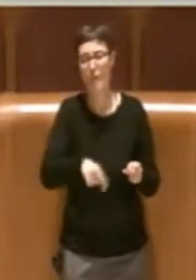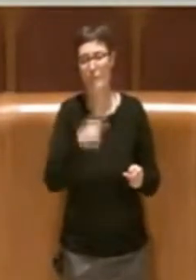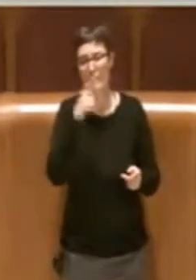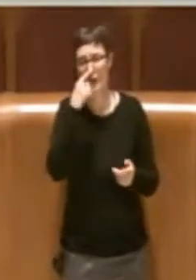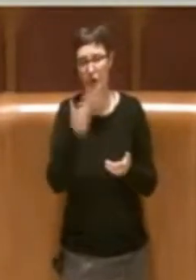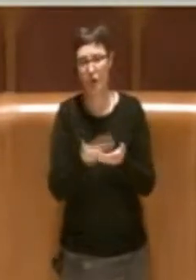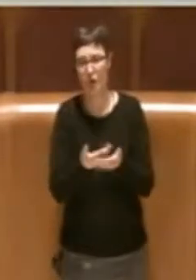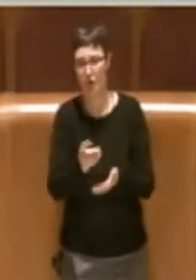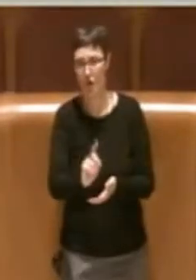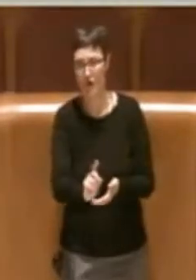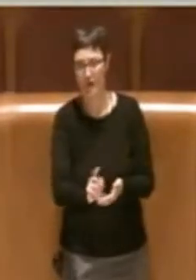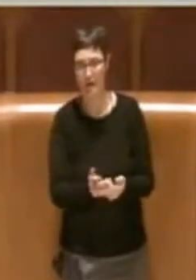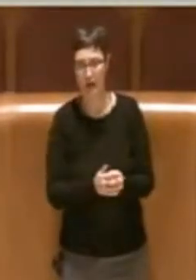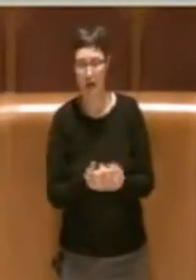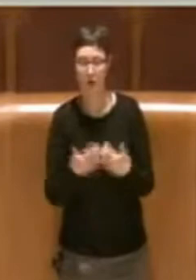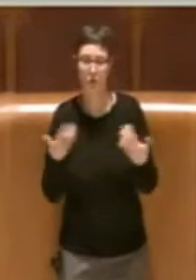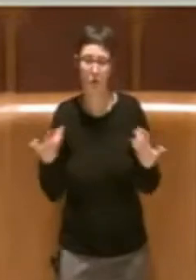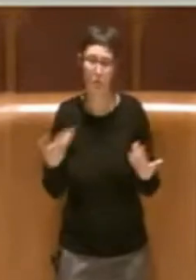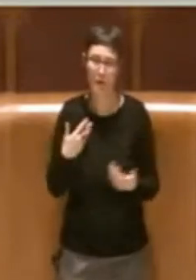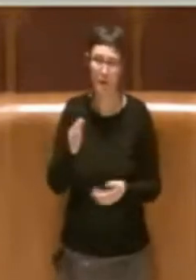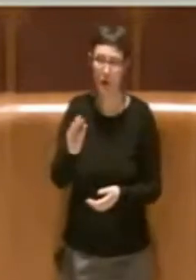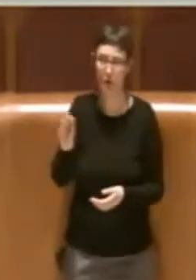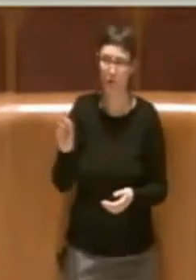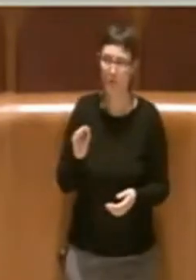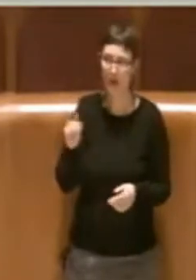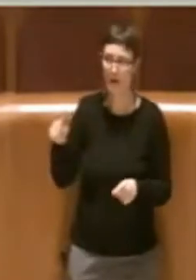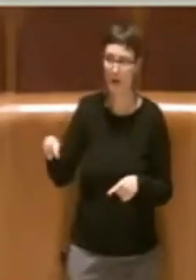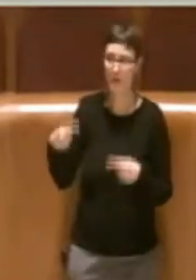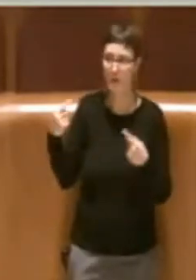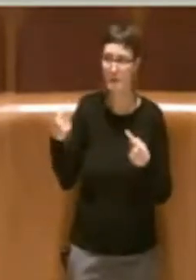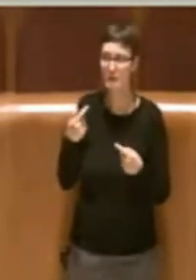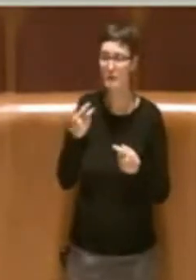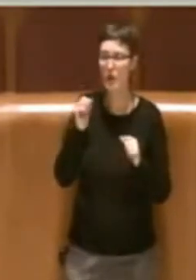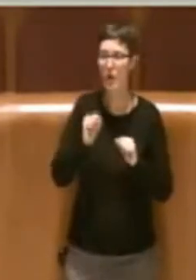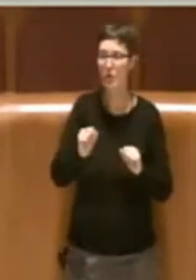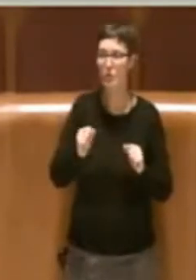però chiedo quindi all'opposizione insomma di